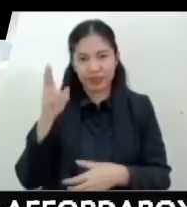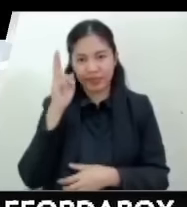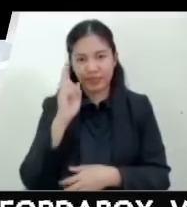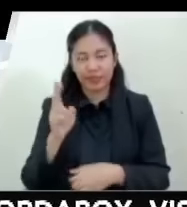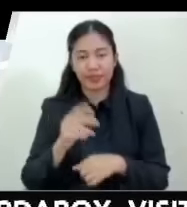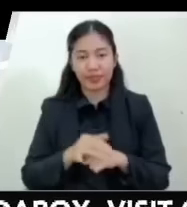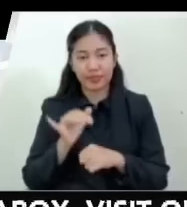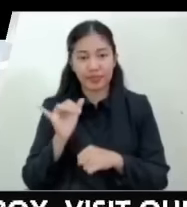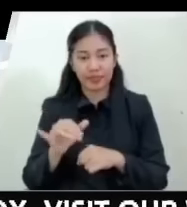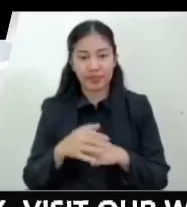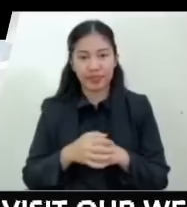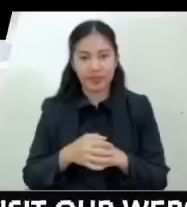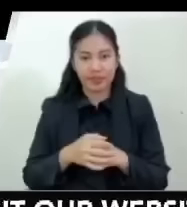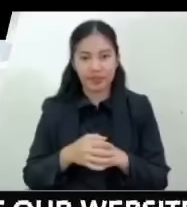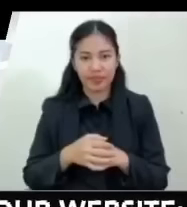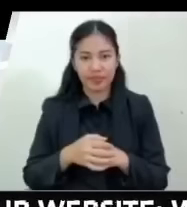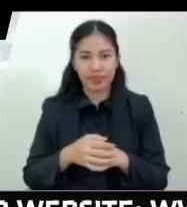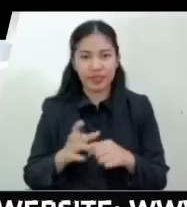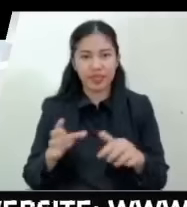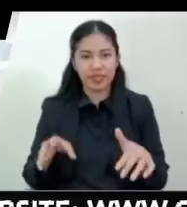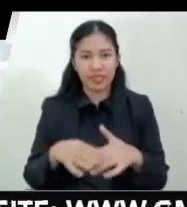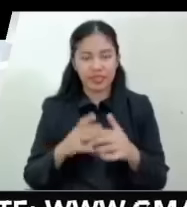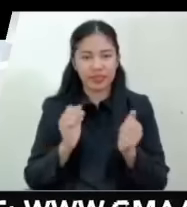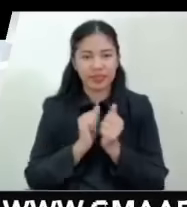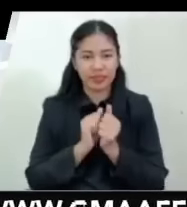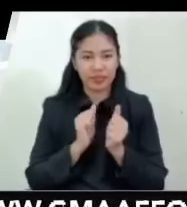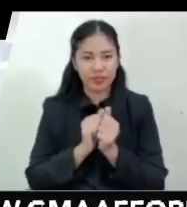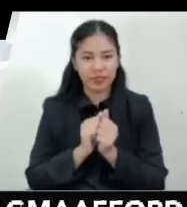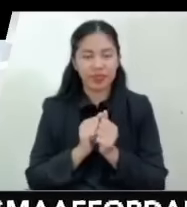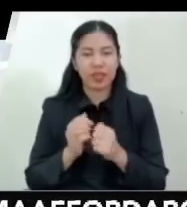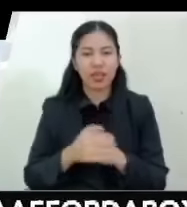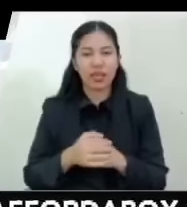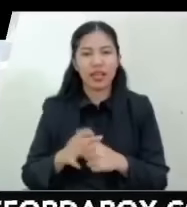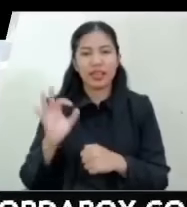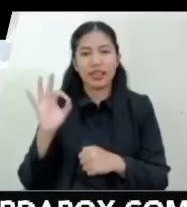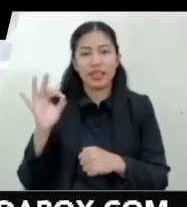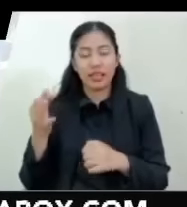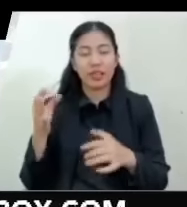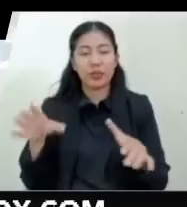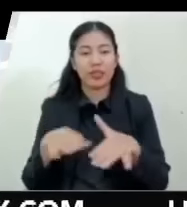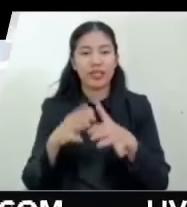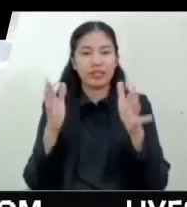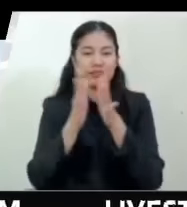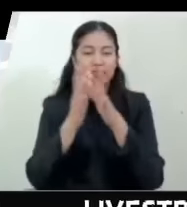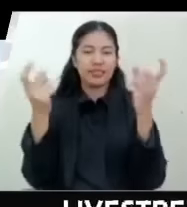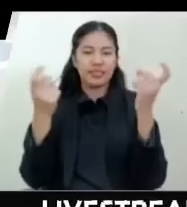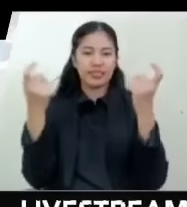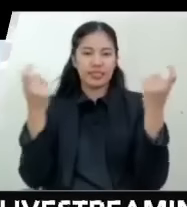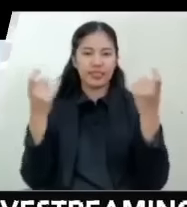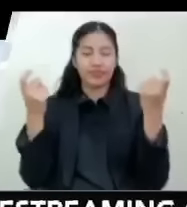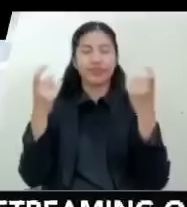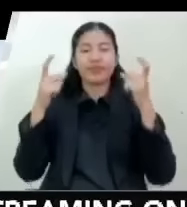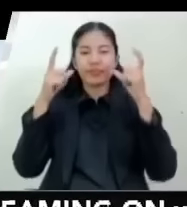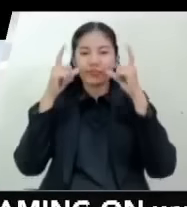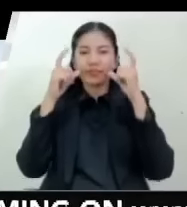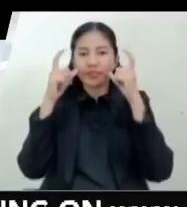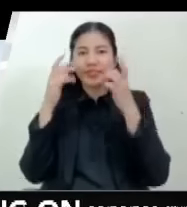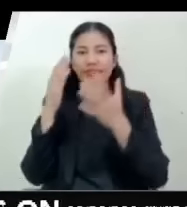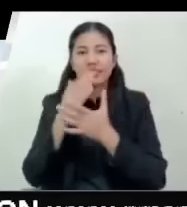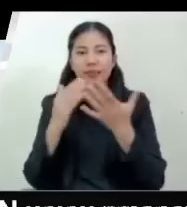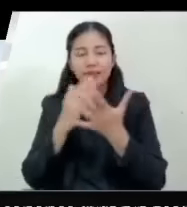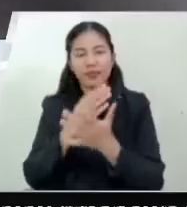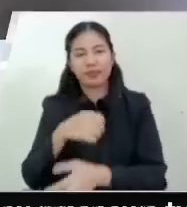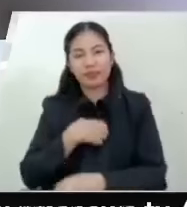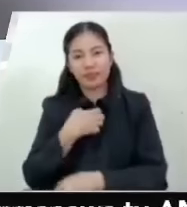Ang renewal of vows nilang dalawa ay isinabay nila sa kanilang 9th wedding anniversary. Captured naman sa event ang ilang emotional moments ni